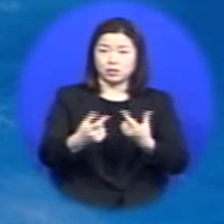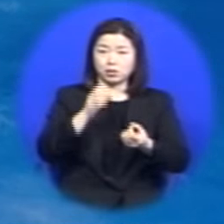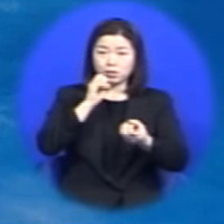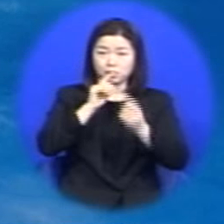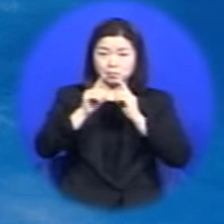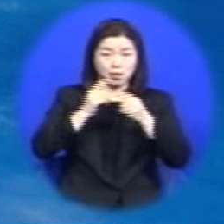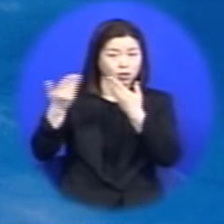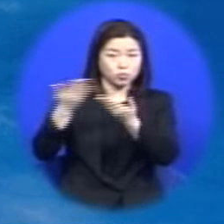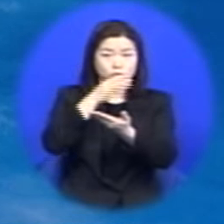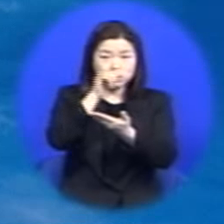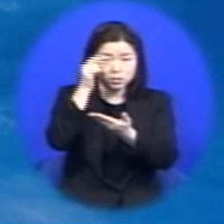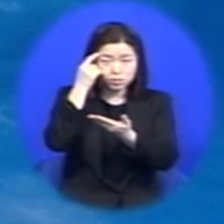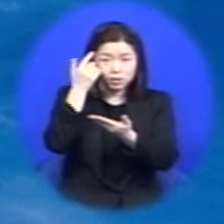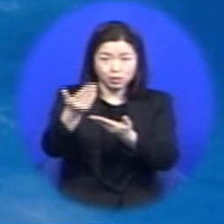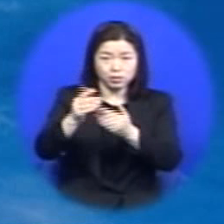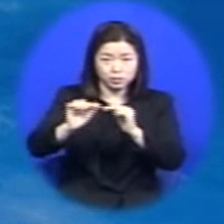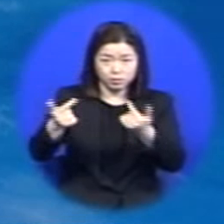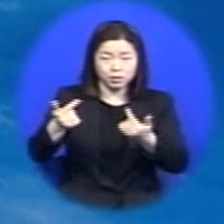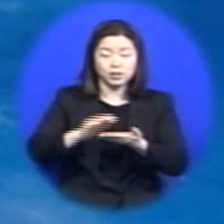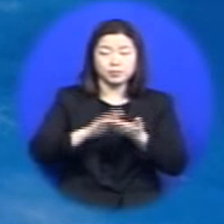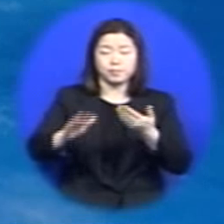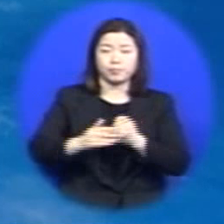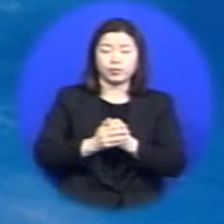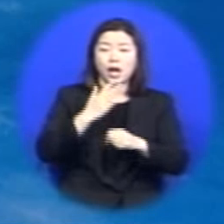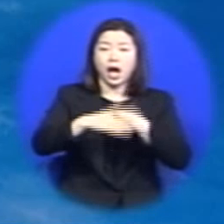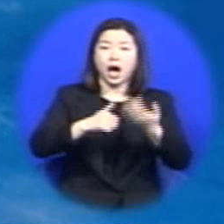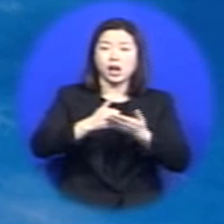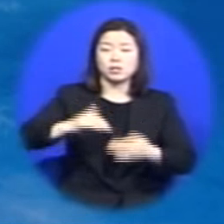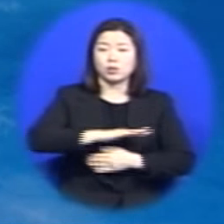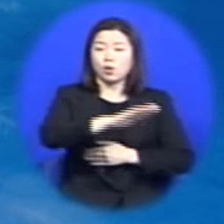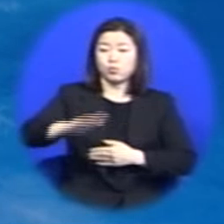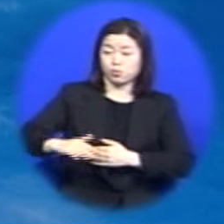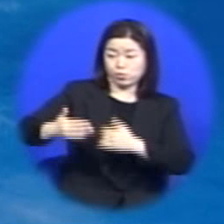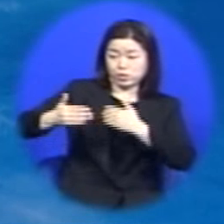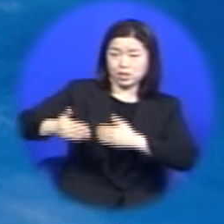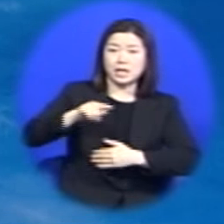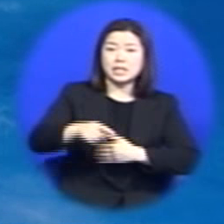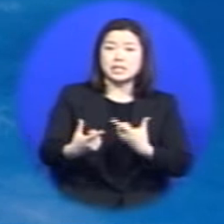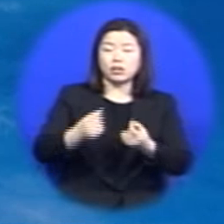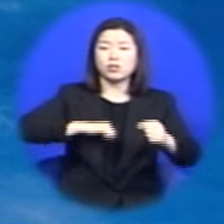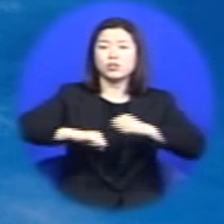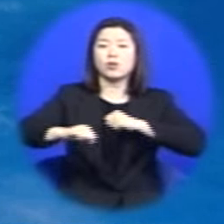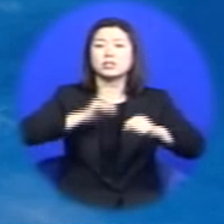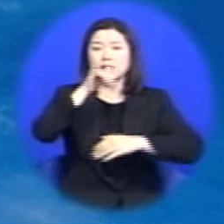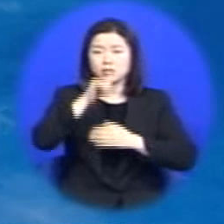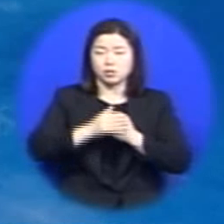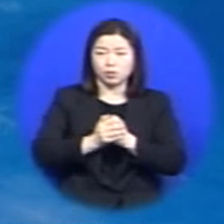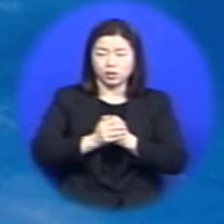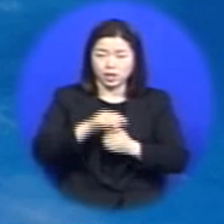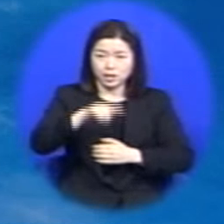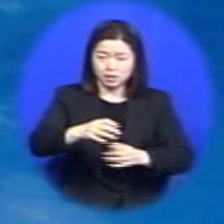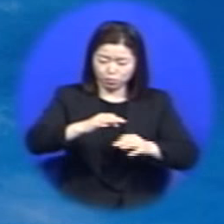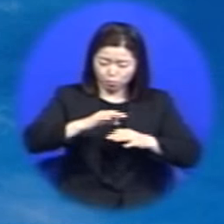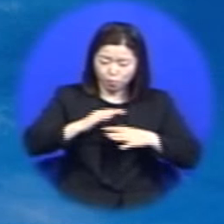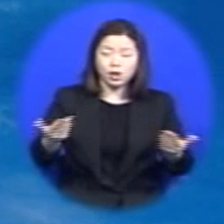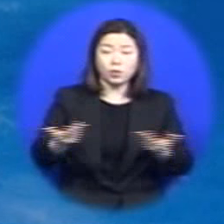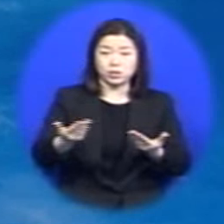않겠습니까? 하나님과 우리 사이에 그런 역사가 일어났다는 겁니다. 이건 놀라운